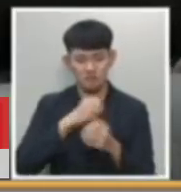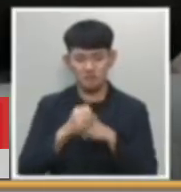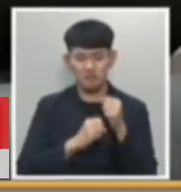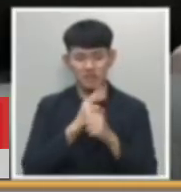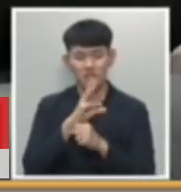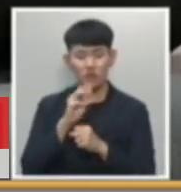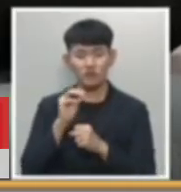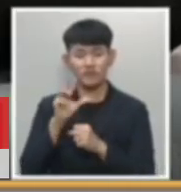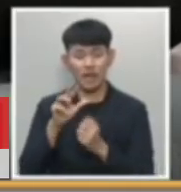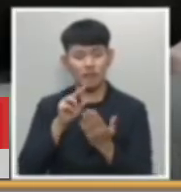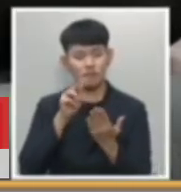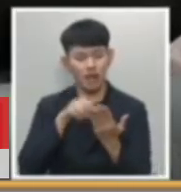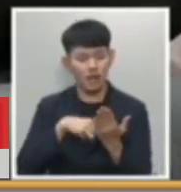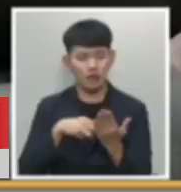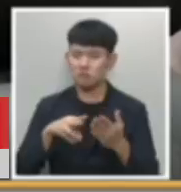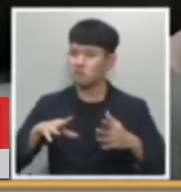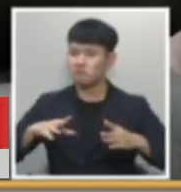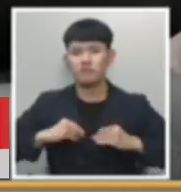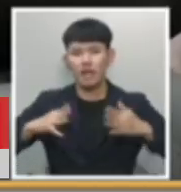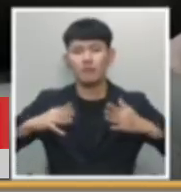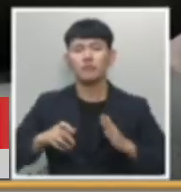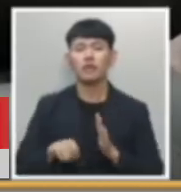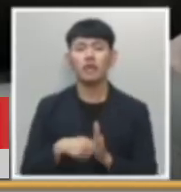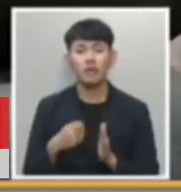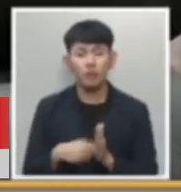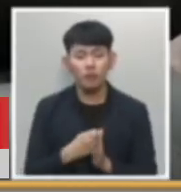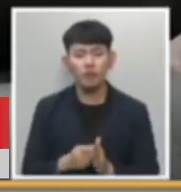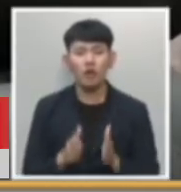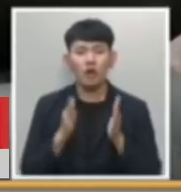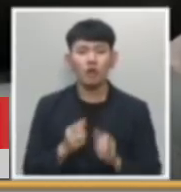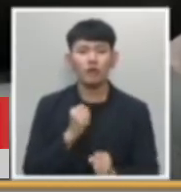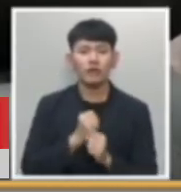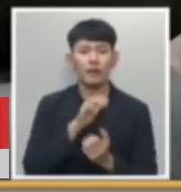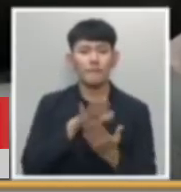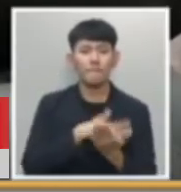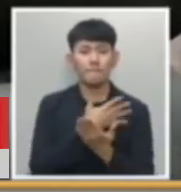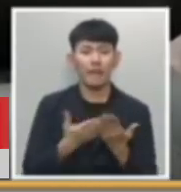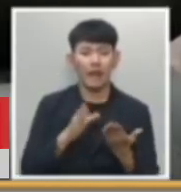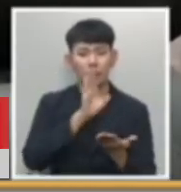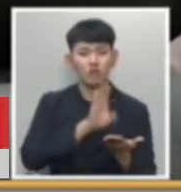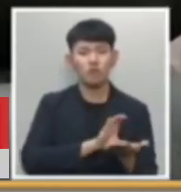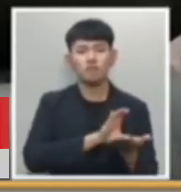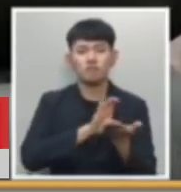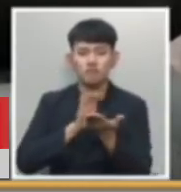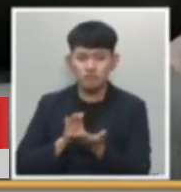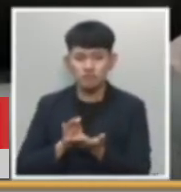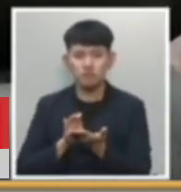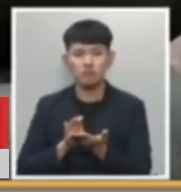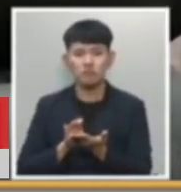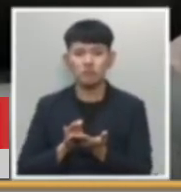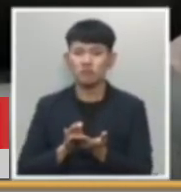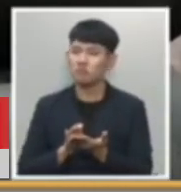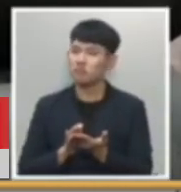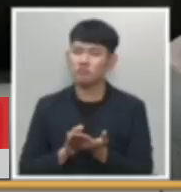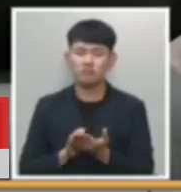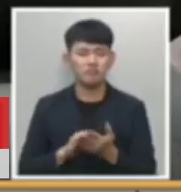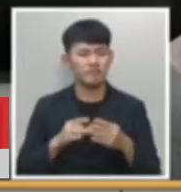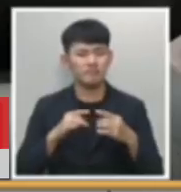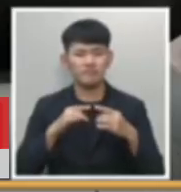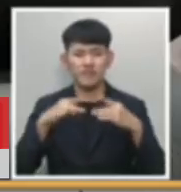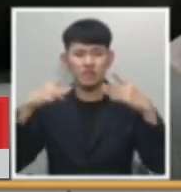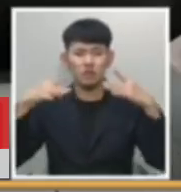63ได้เนื่องจากว่าคนจัดทำงบประมาณคือคนเสนองบประมาณไม่มีความชอบ